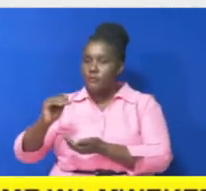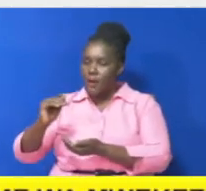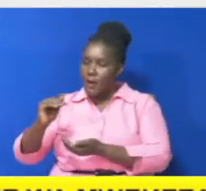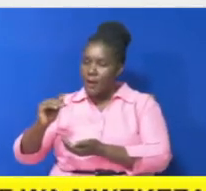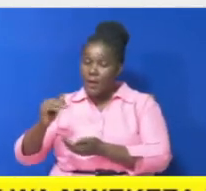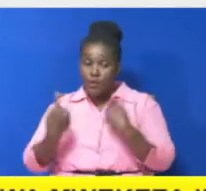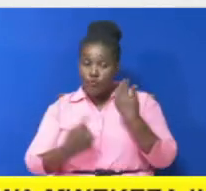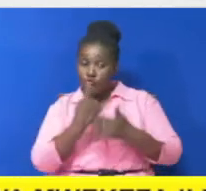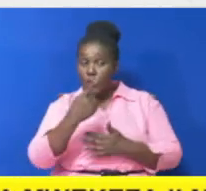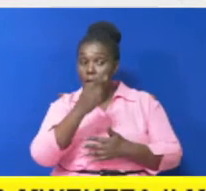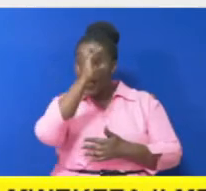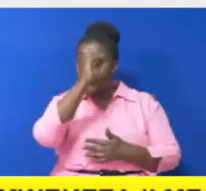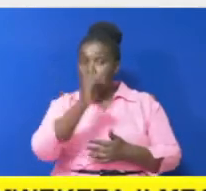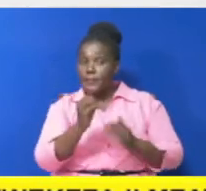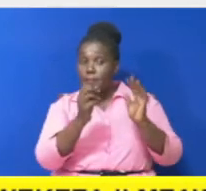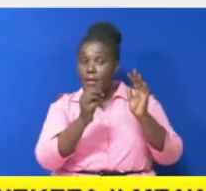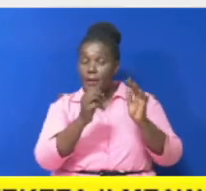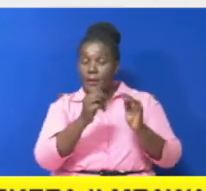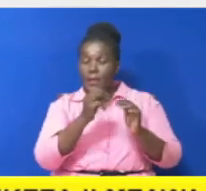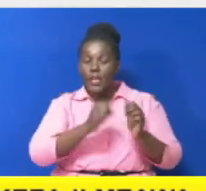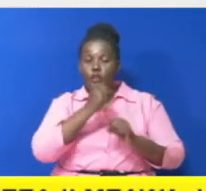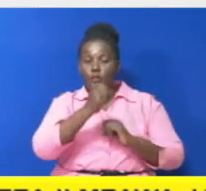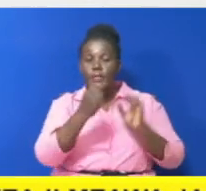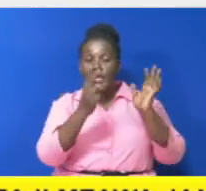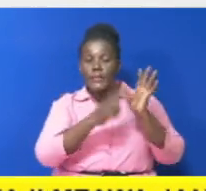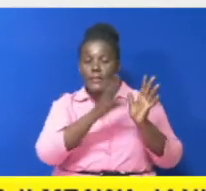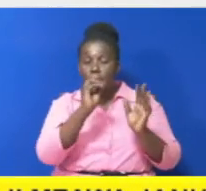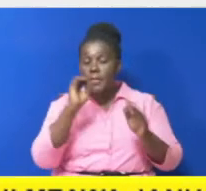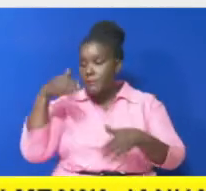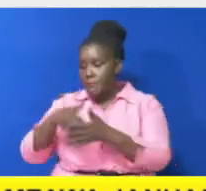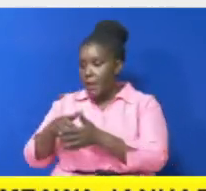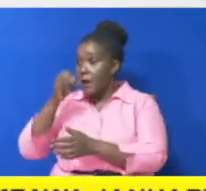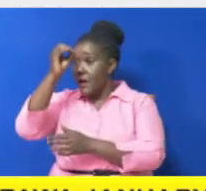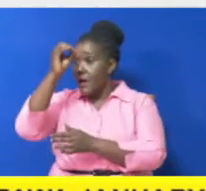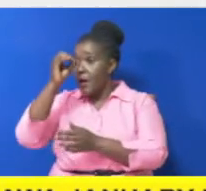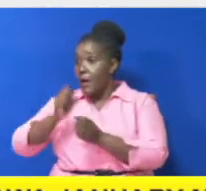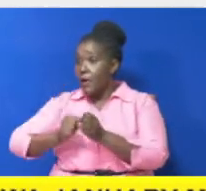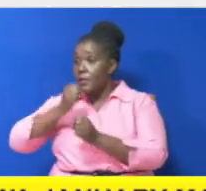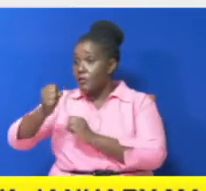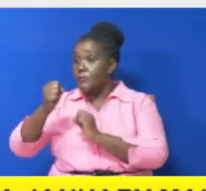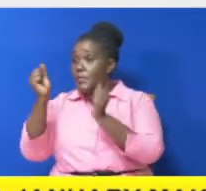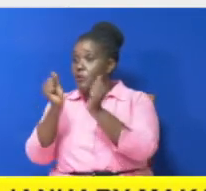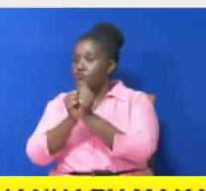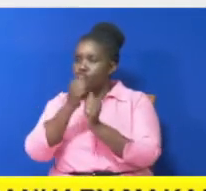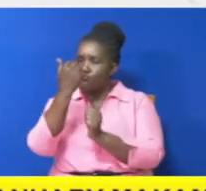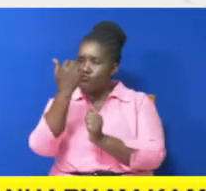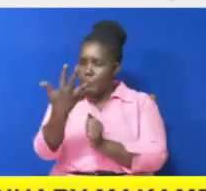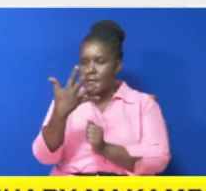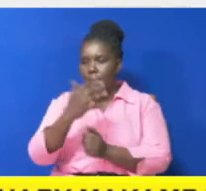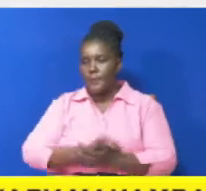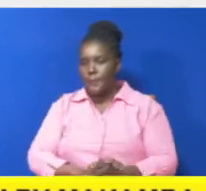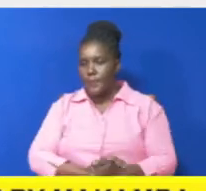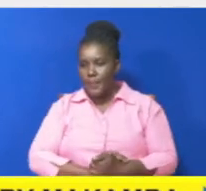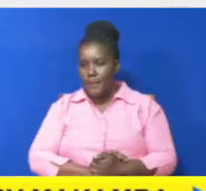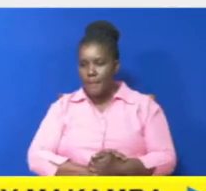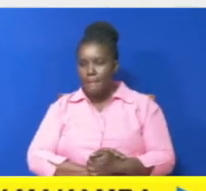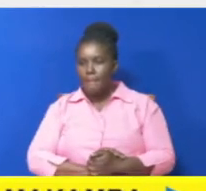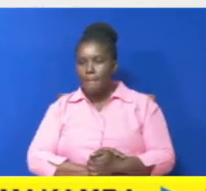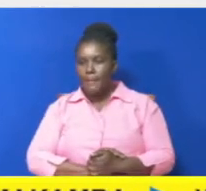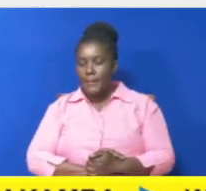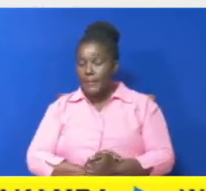kutoka kilomita 70 mpaka kilomita 10 mpaka 15. Kwa hiyo faida yake hii madaraja haya ambayo